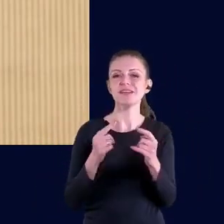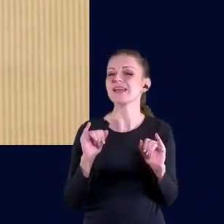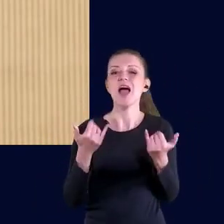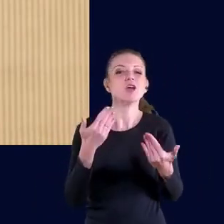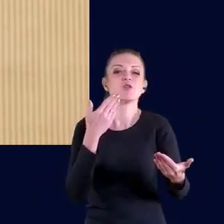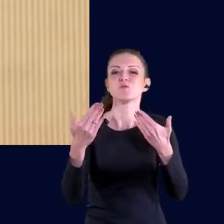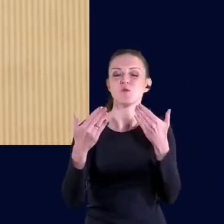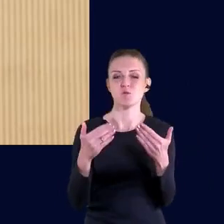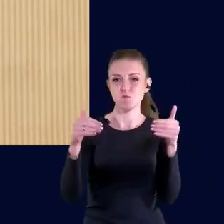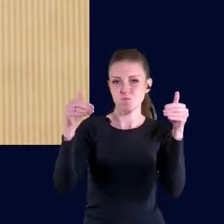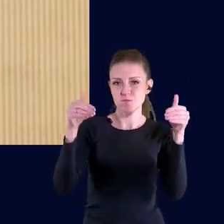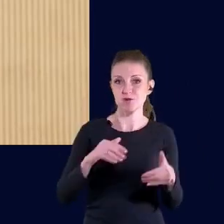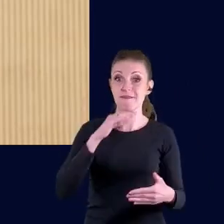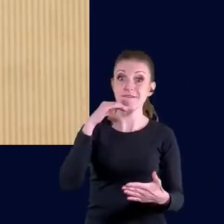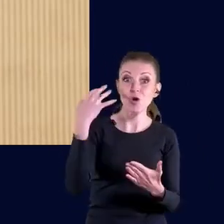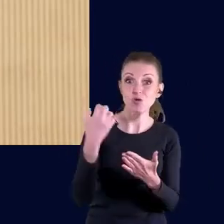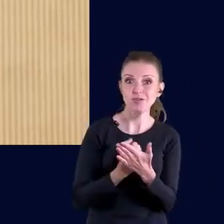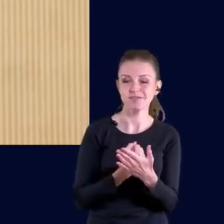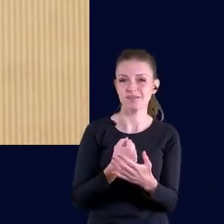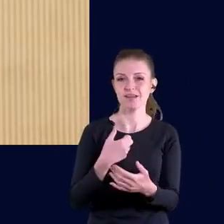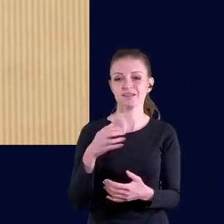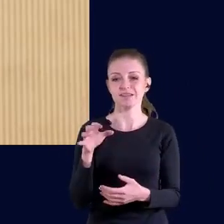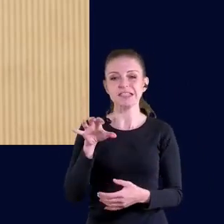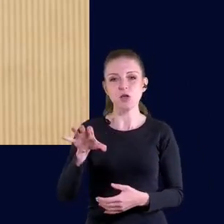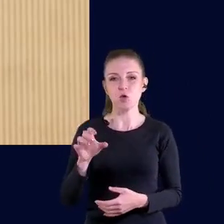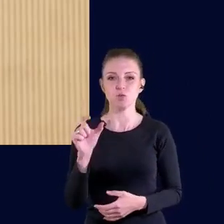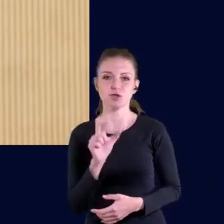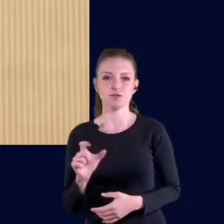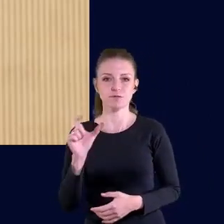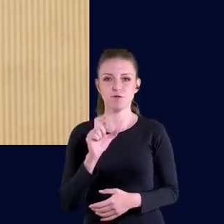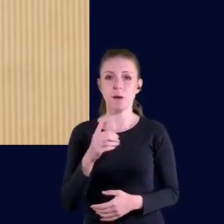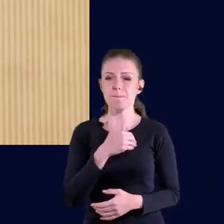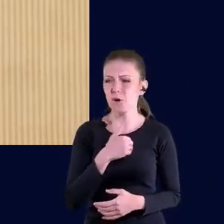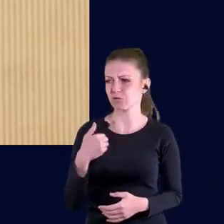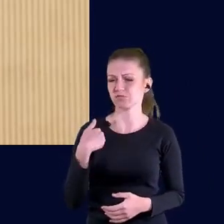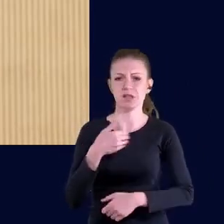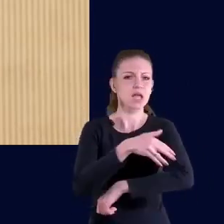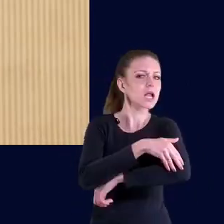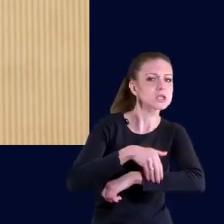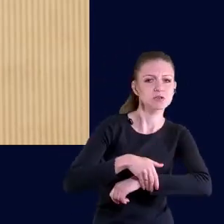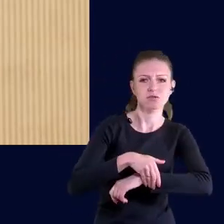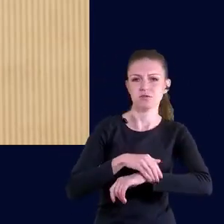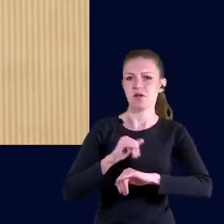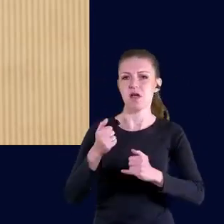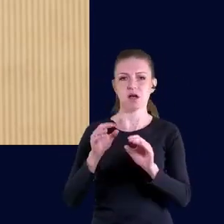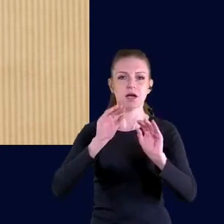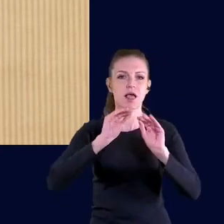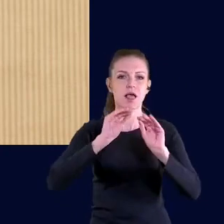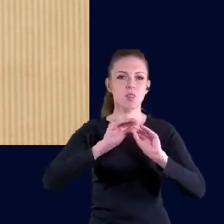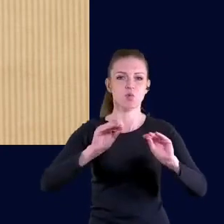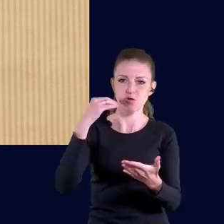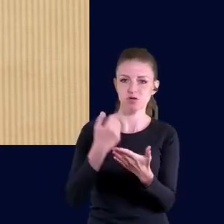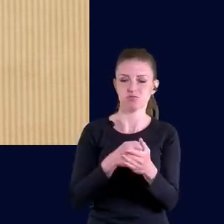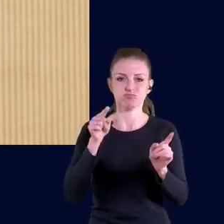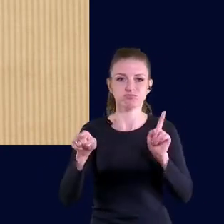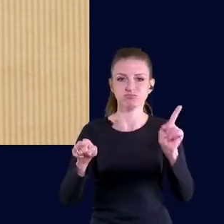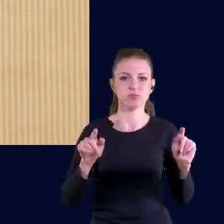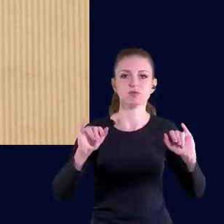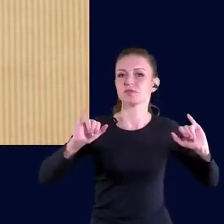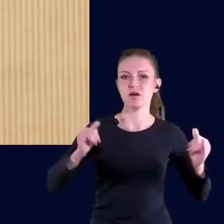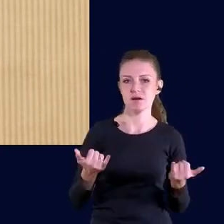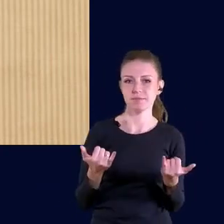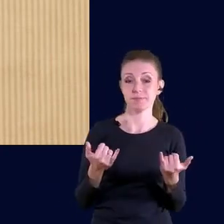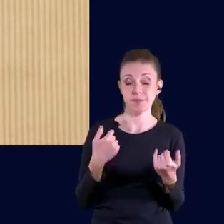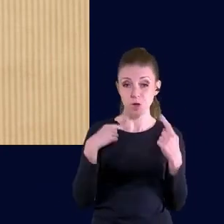jaki sposób moglibyśmy wykorzystać zasoby Cyfrowe Polskie czy też zagraniczne w edukacji chciałbym się tutaj skupić